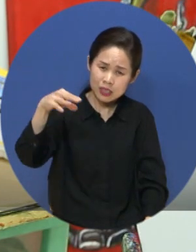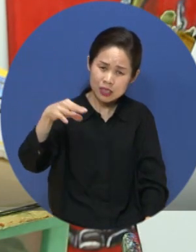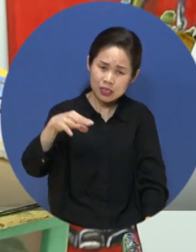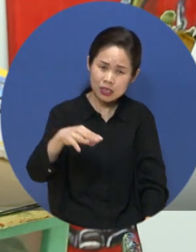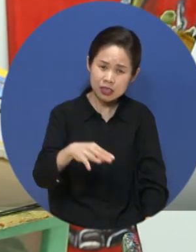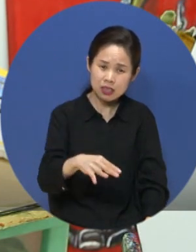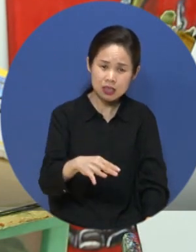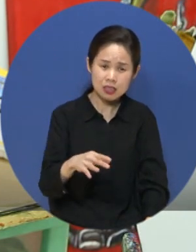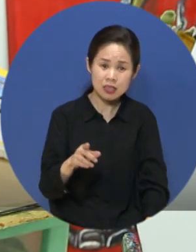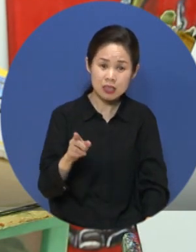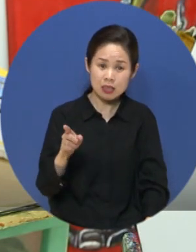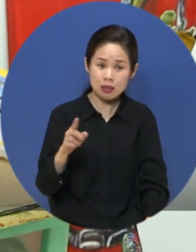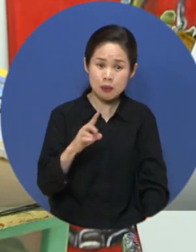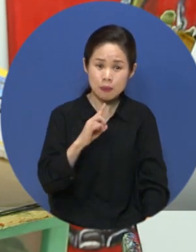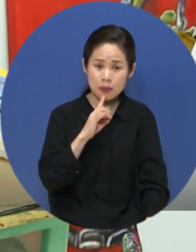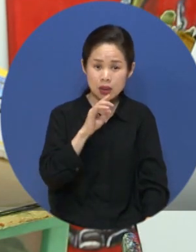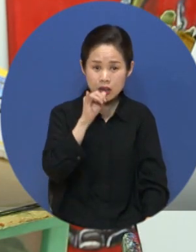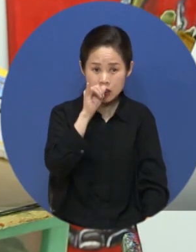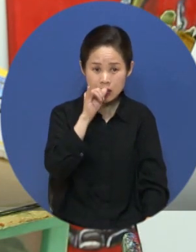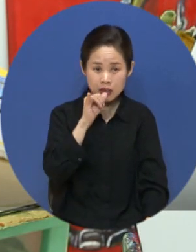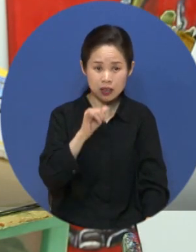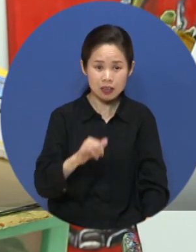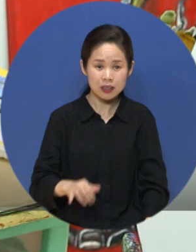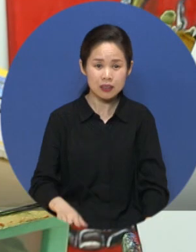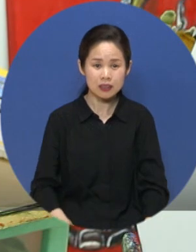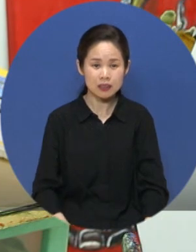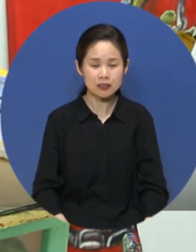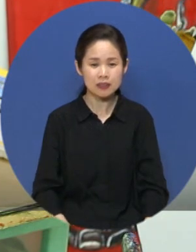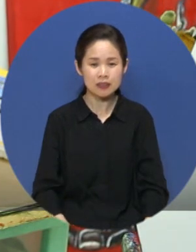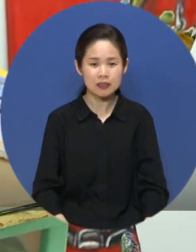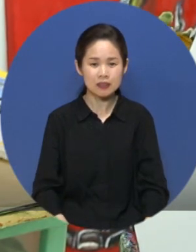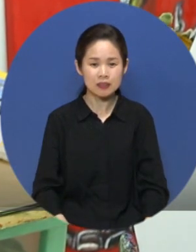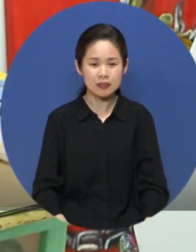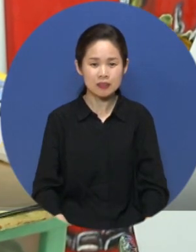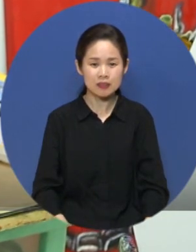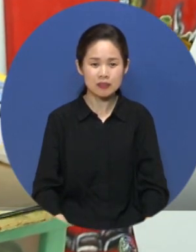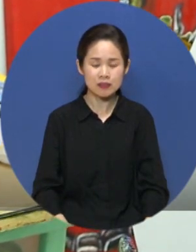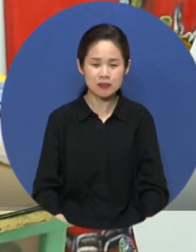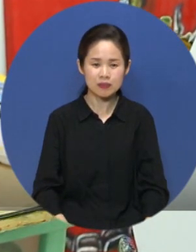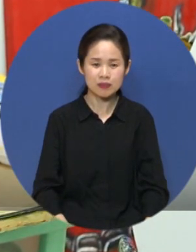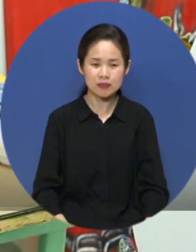나온 듯 빛만 있었습니다.